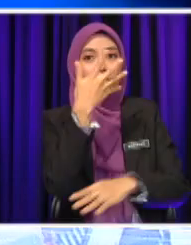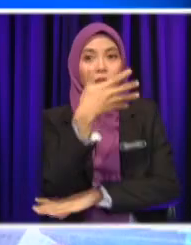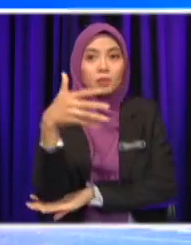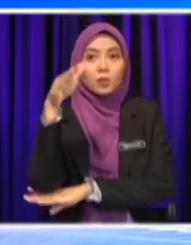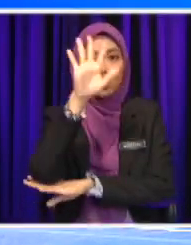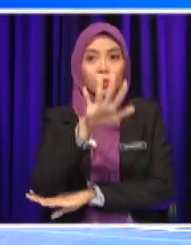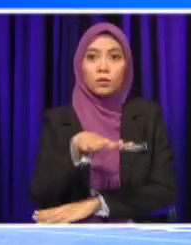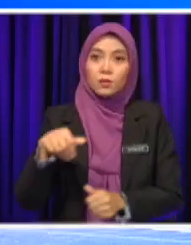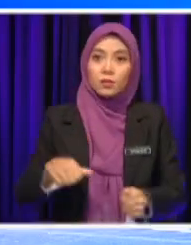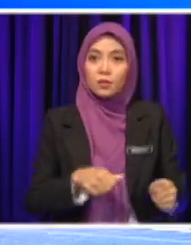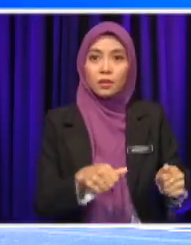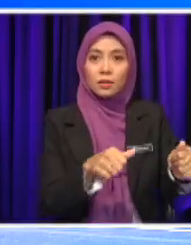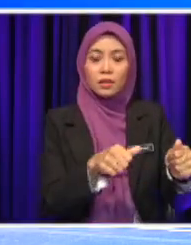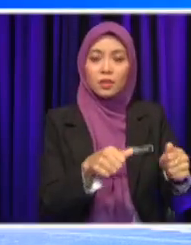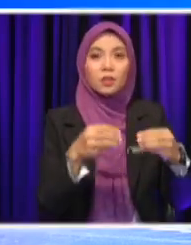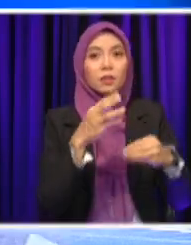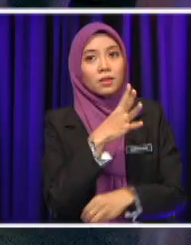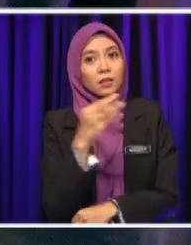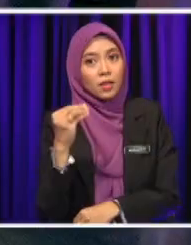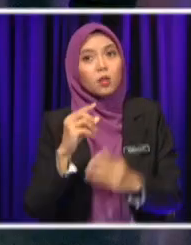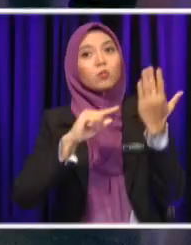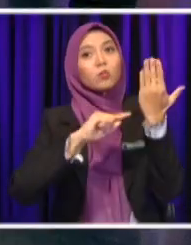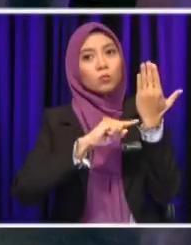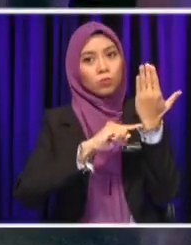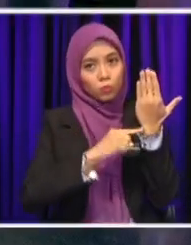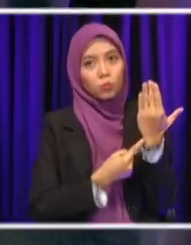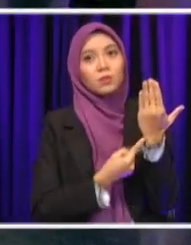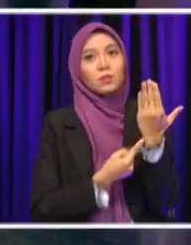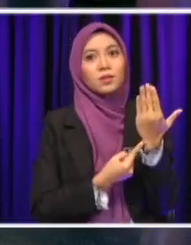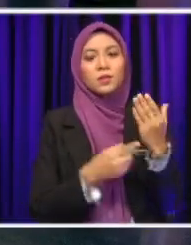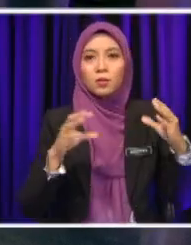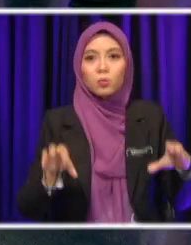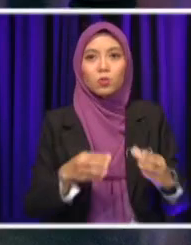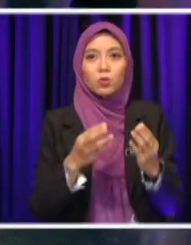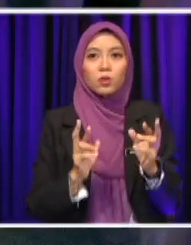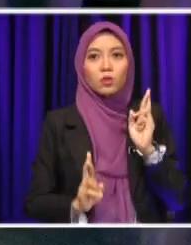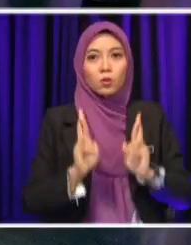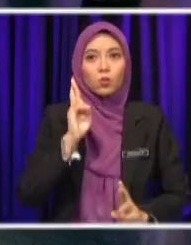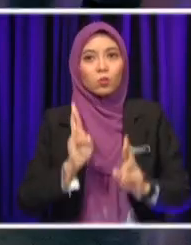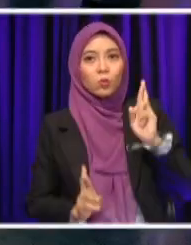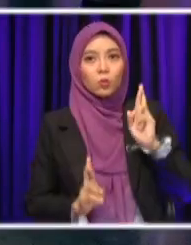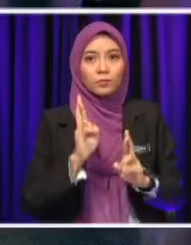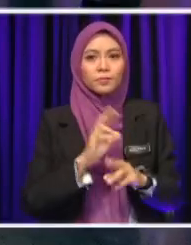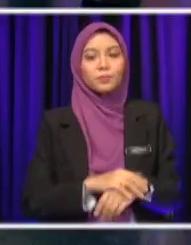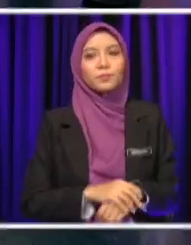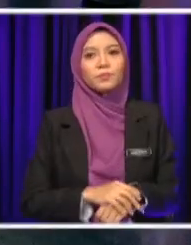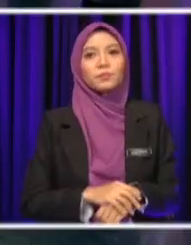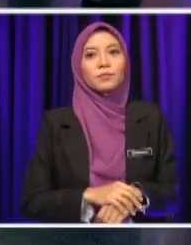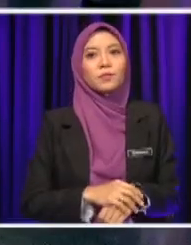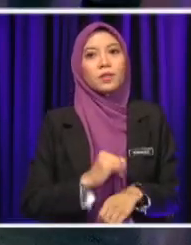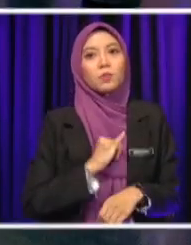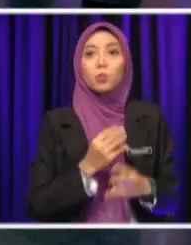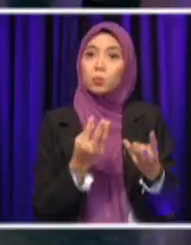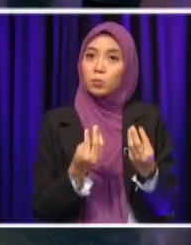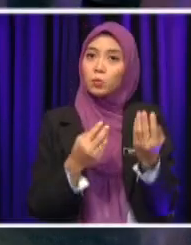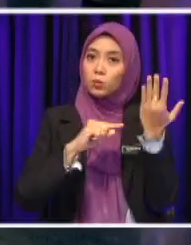kita boleh mulakan kita punya projek. Ya, betul. Cikgu? Tepat sekali. Okey, baik. Aiman. Jadi saya pun tak sabar dah nak mulakan projek kita pada hari ini.